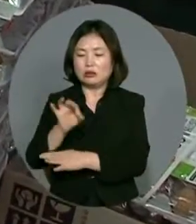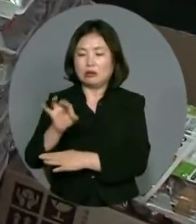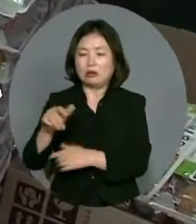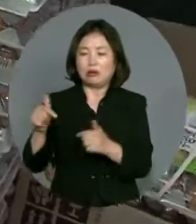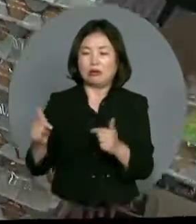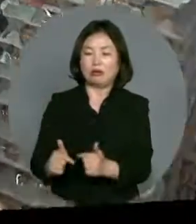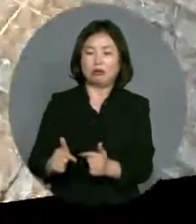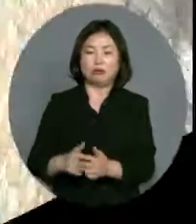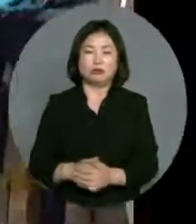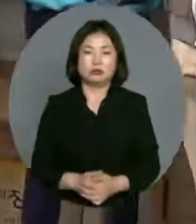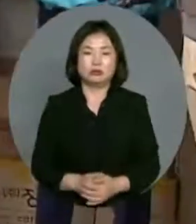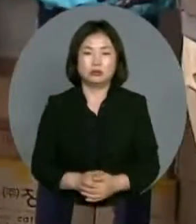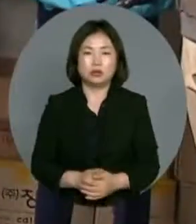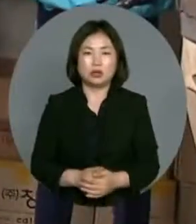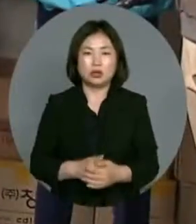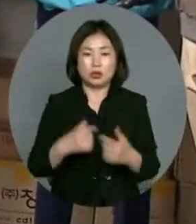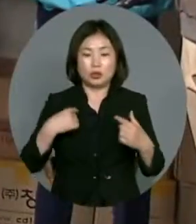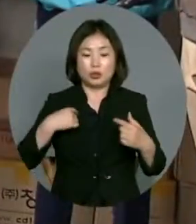있는 겁니다.